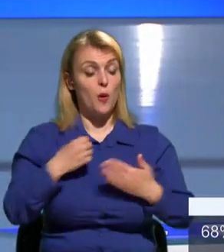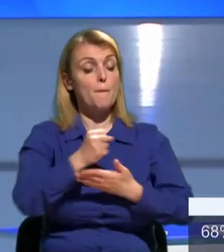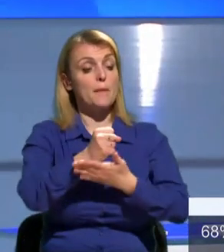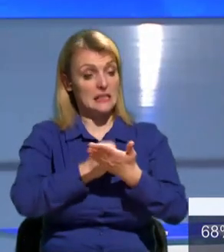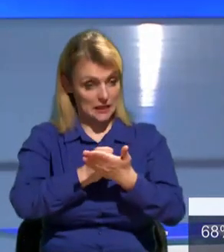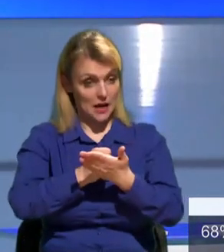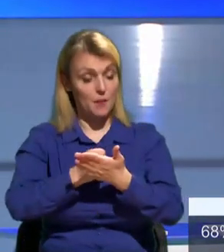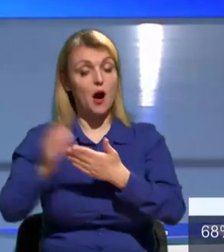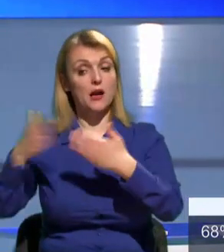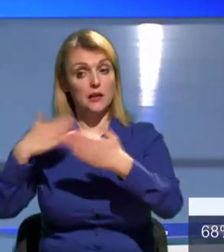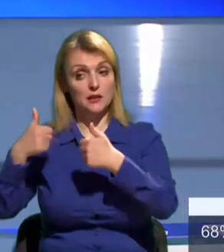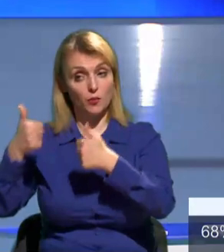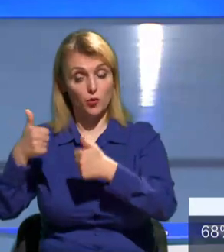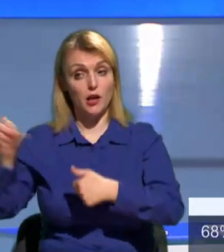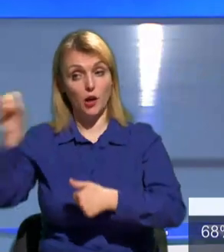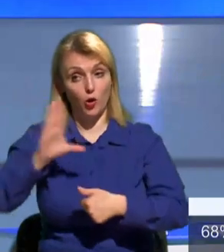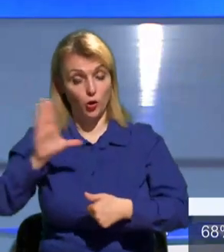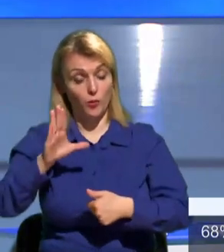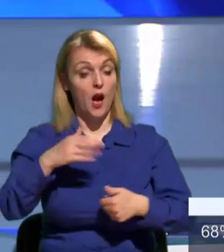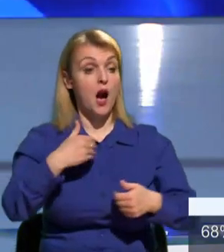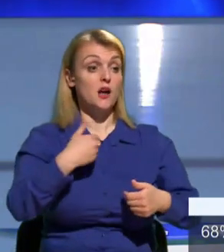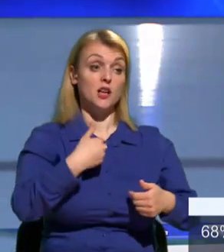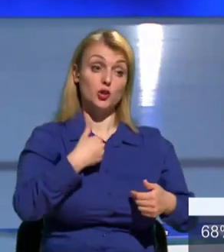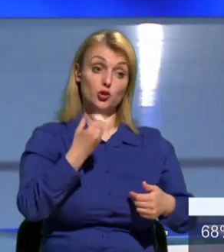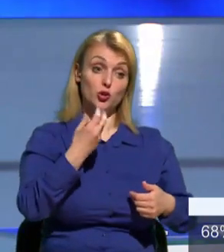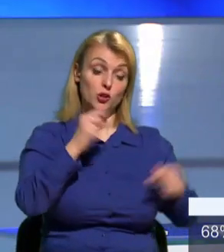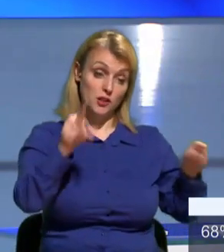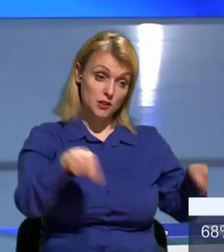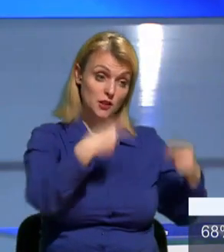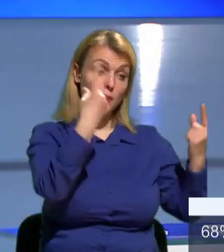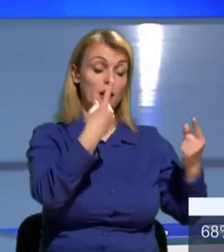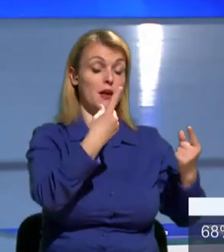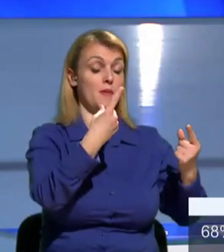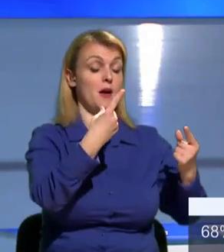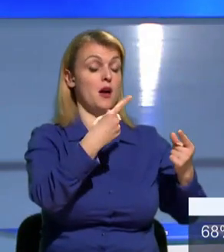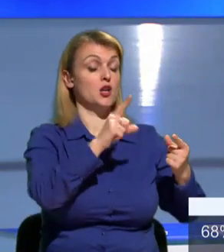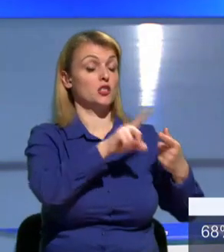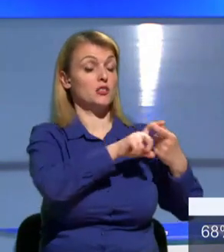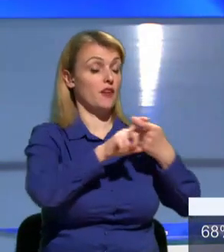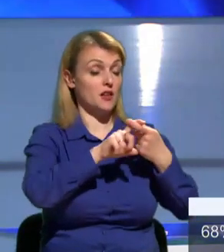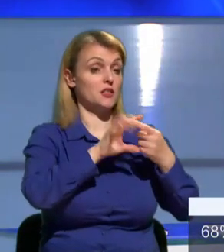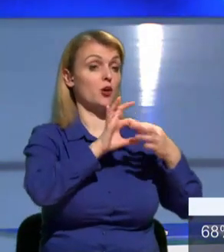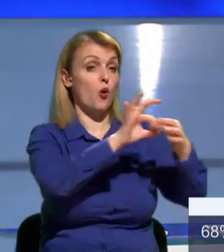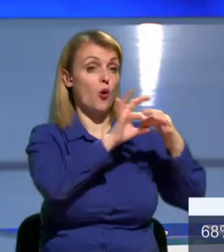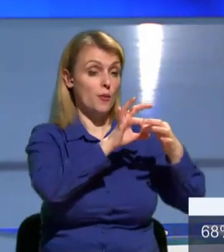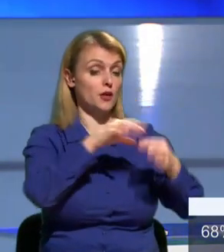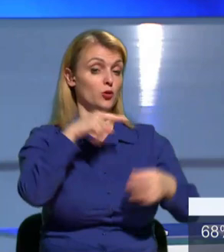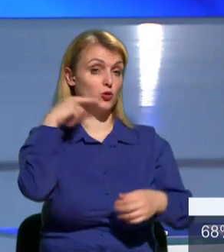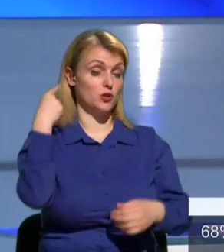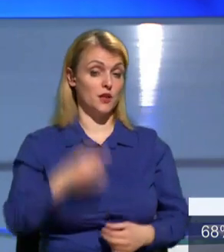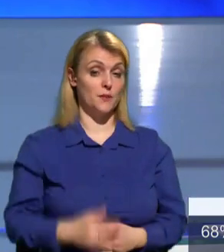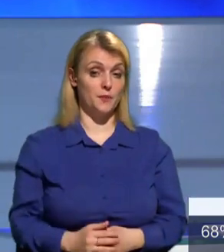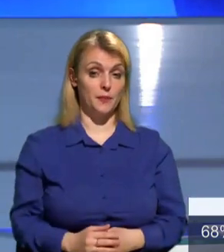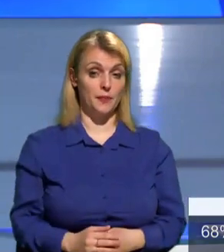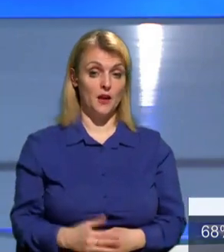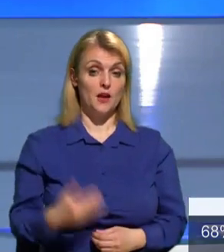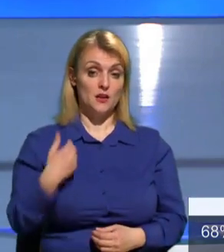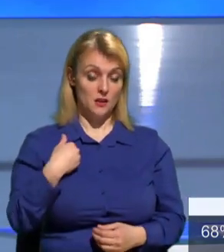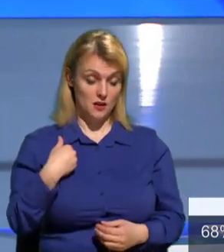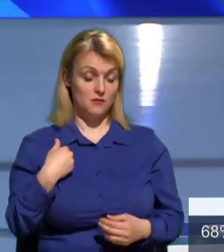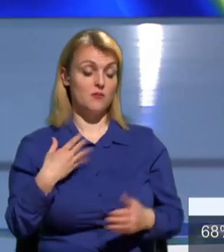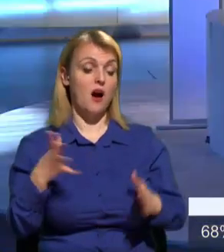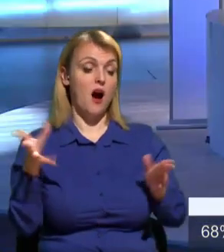Uniunea Europeană, dar restabilim tot ce țin de parteneriatul strategic cu partenerii pe care am avut tradițional. Rămânem membri CSI,